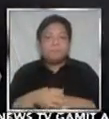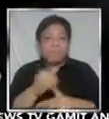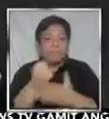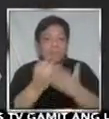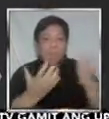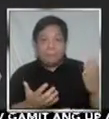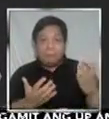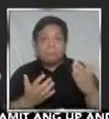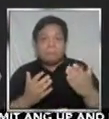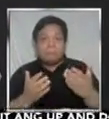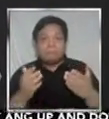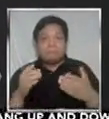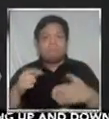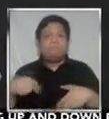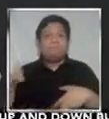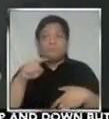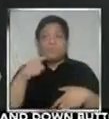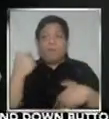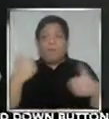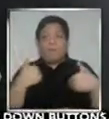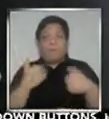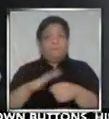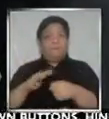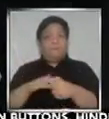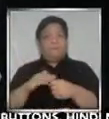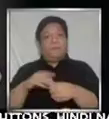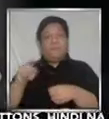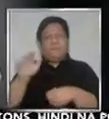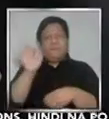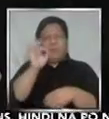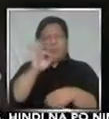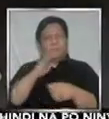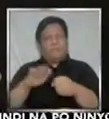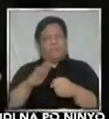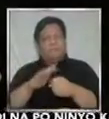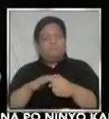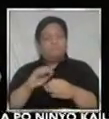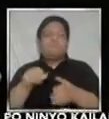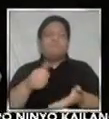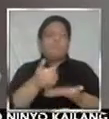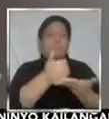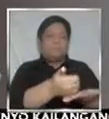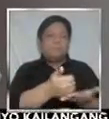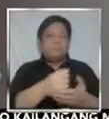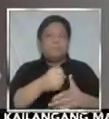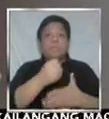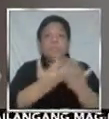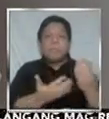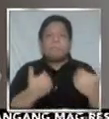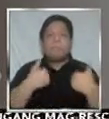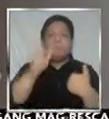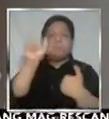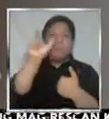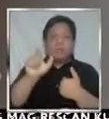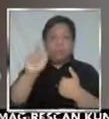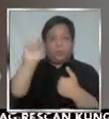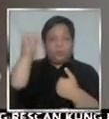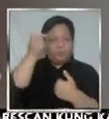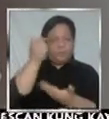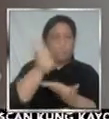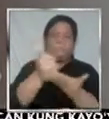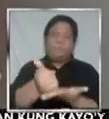paabot daw ng mga nakakaluwag-luwag na kababayan doon. Pero marami rin galing sa Italian government. Na medyo